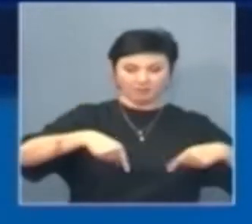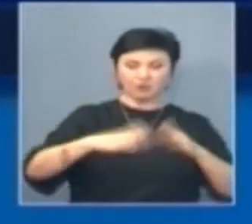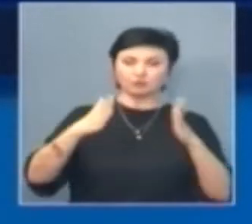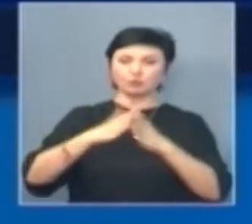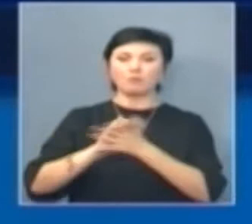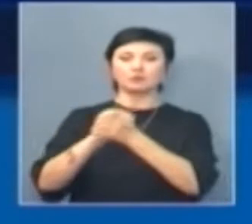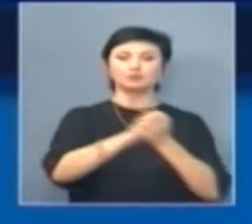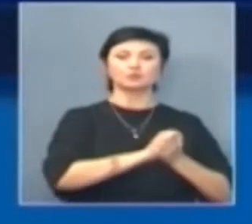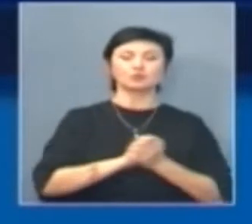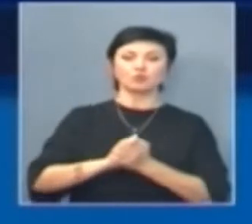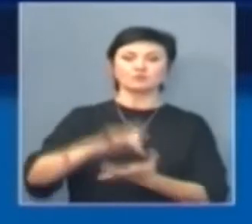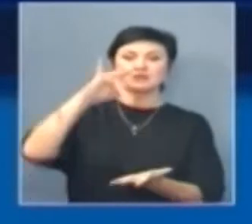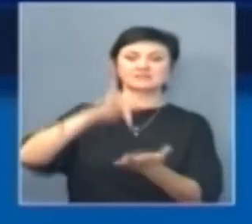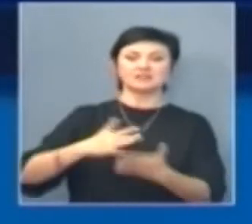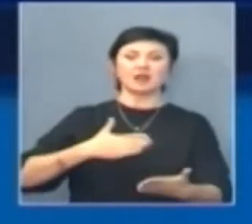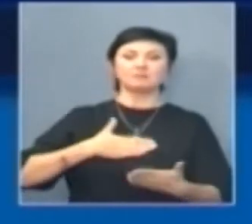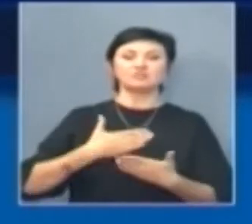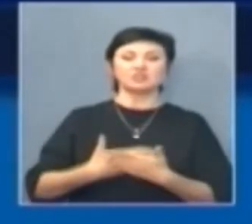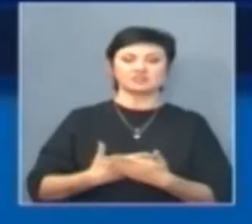дружбы, центров общественного согласия.